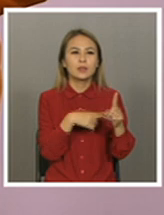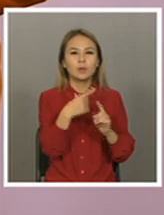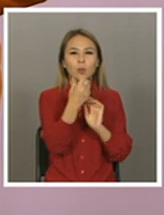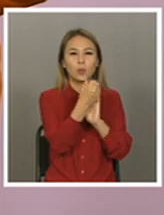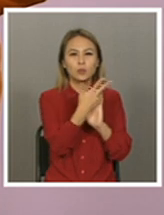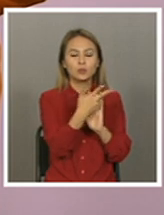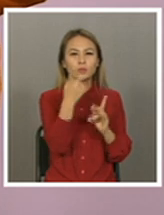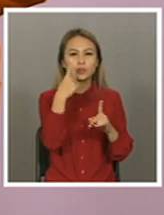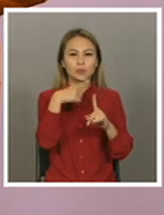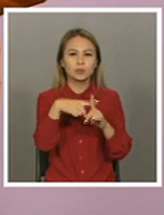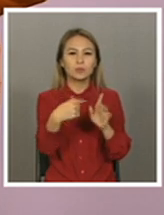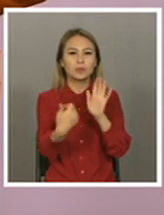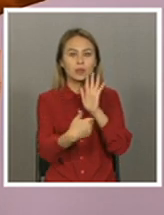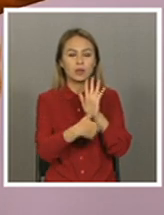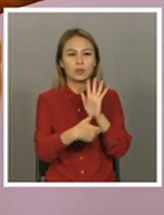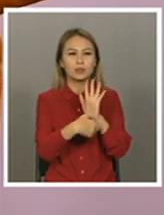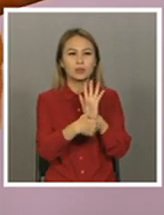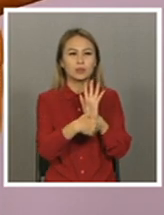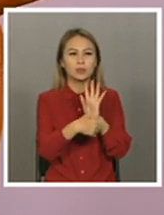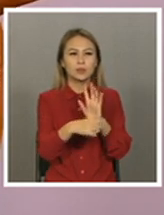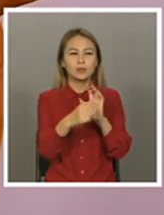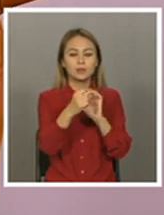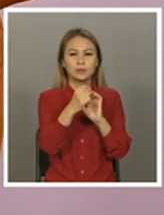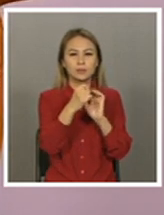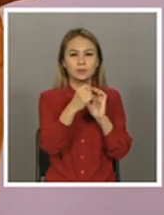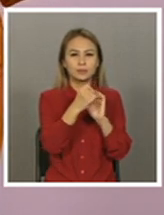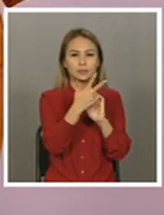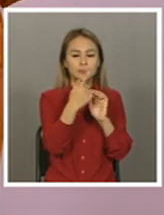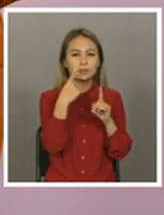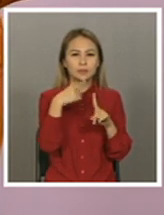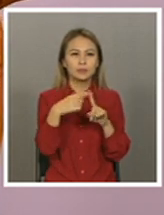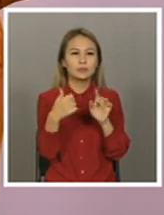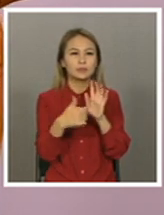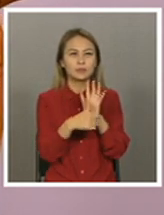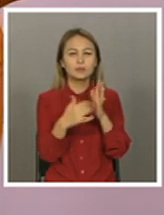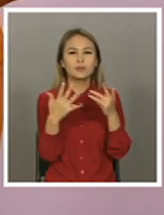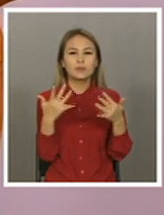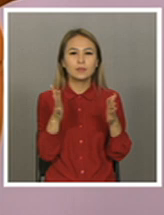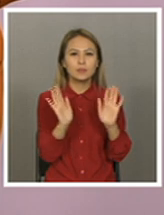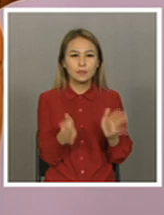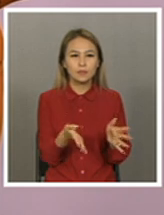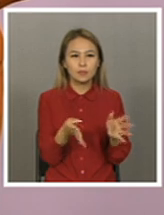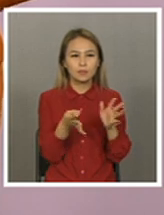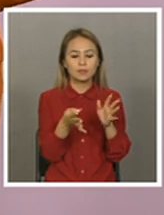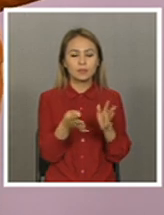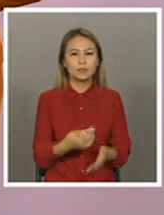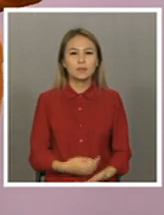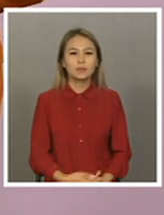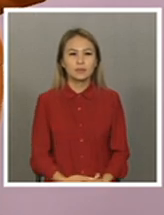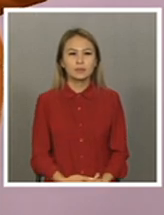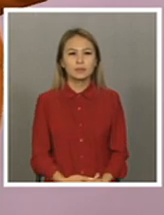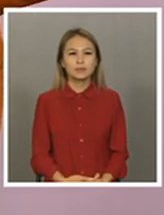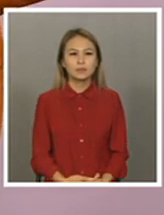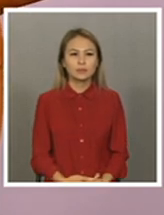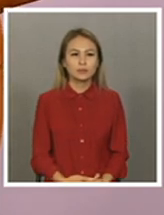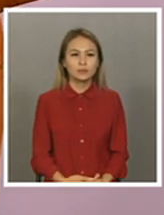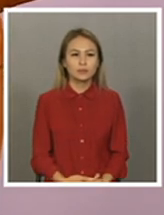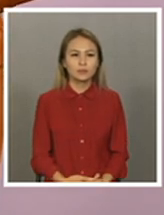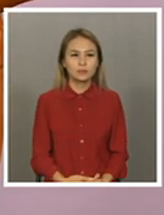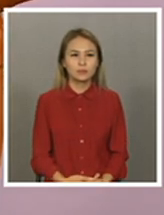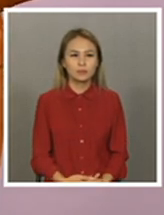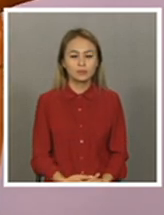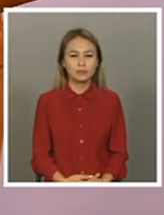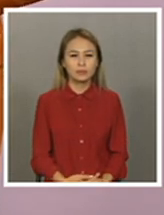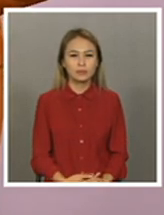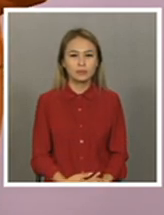пен 6-ның қосындысы. 13 пен 6-ның қосындысы нешеге тең болады? Ойланайық. Бірлікке бірлікті қосамыз,